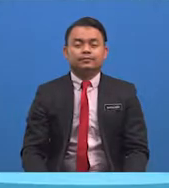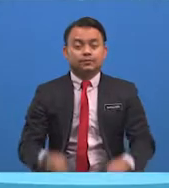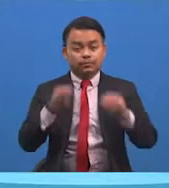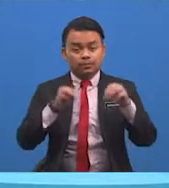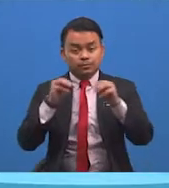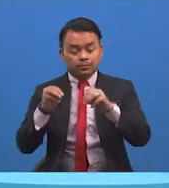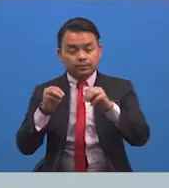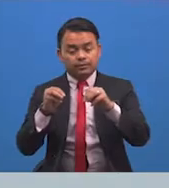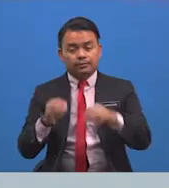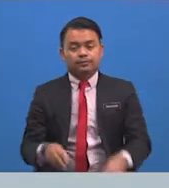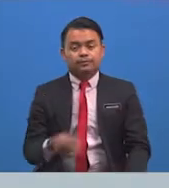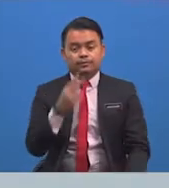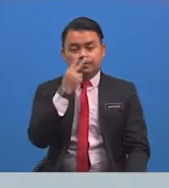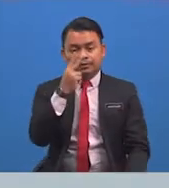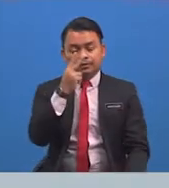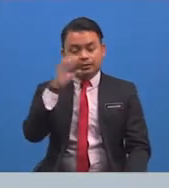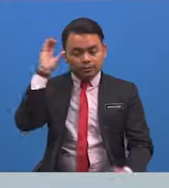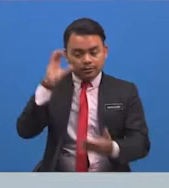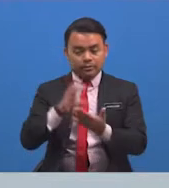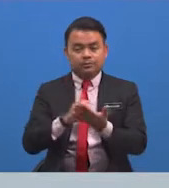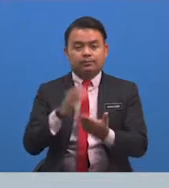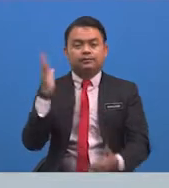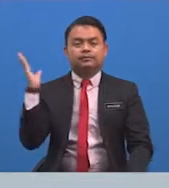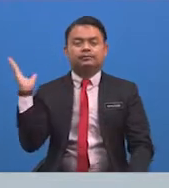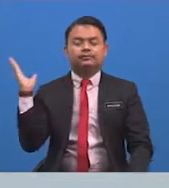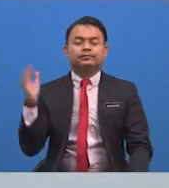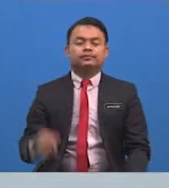Murid-murid, sila lihat imej tersebut.